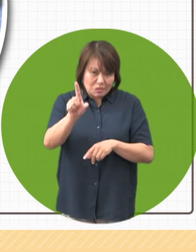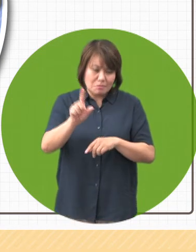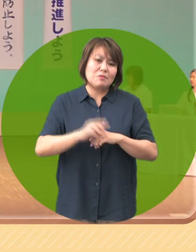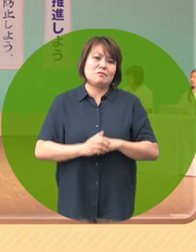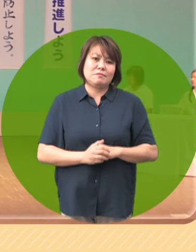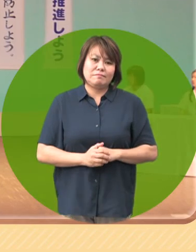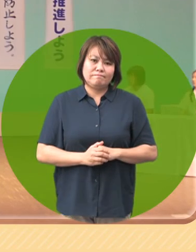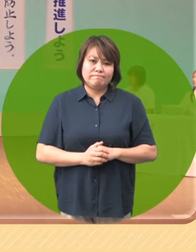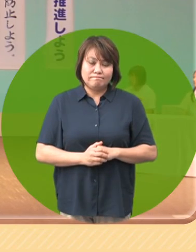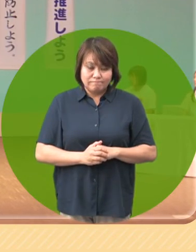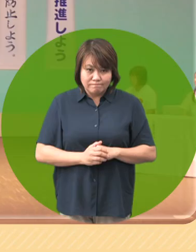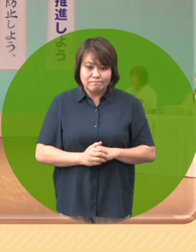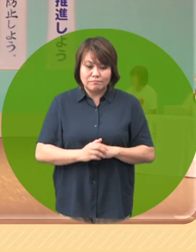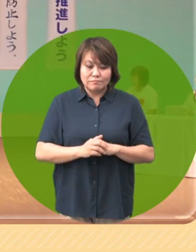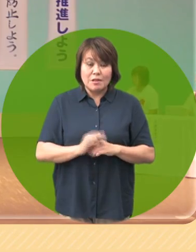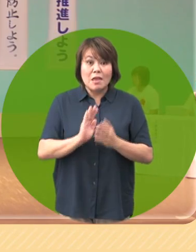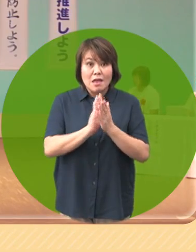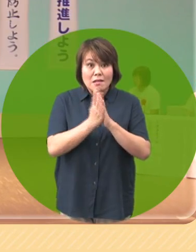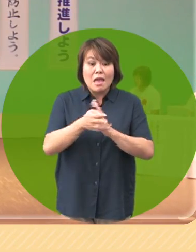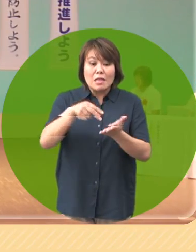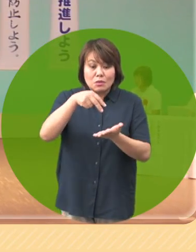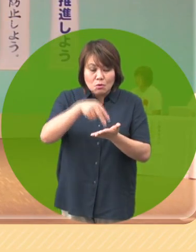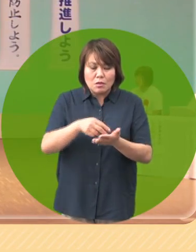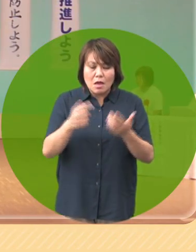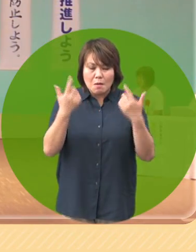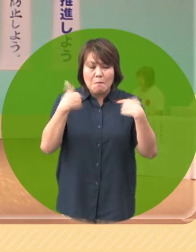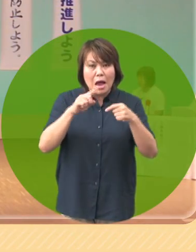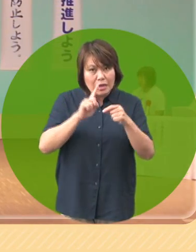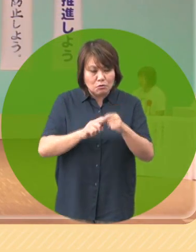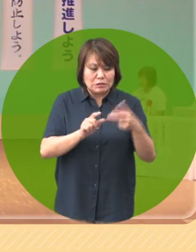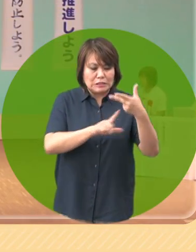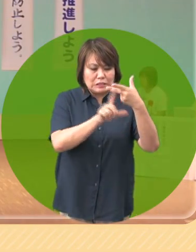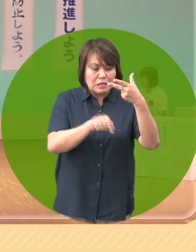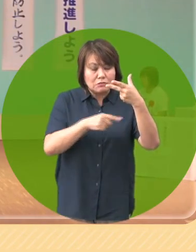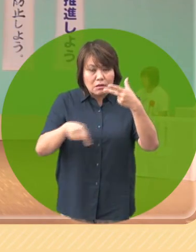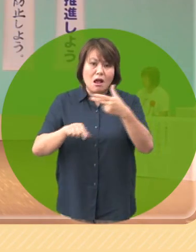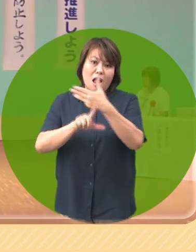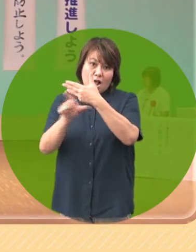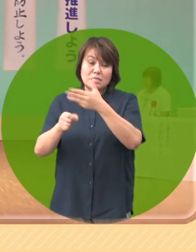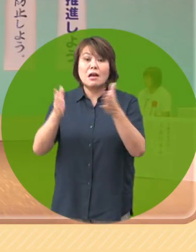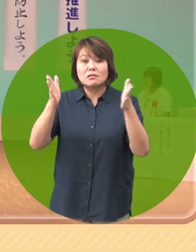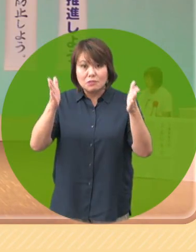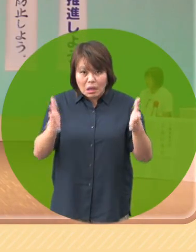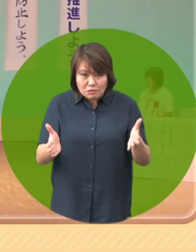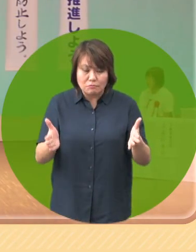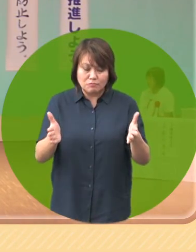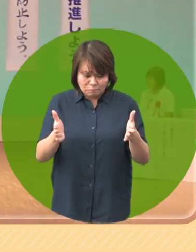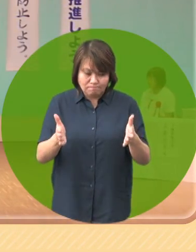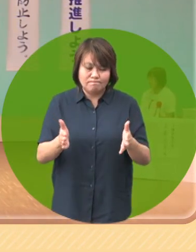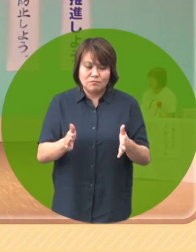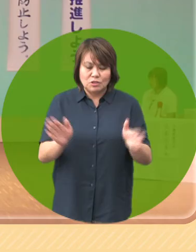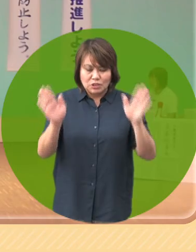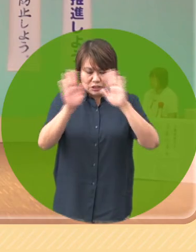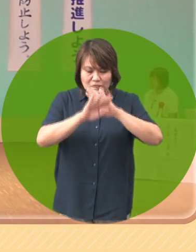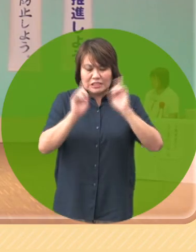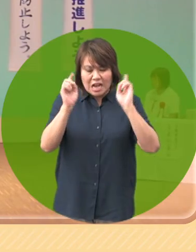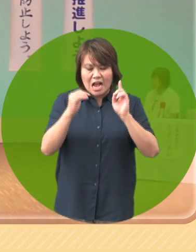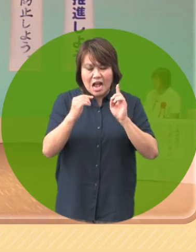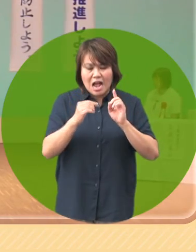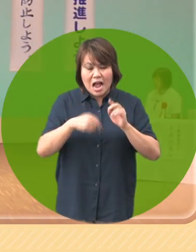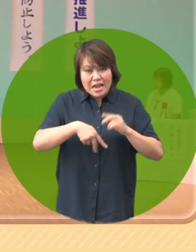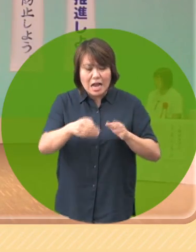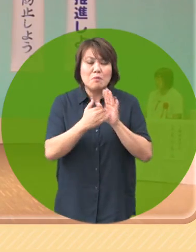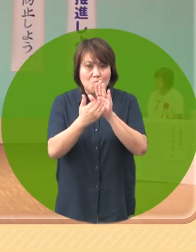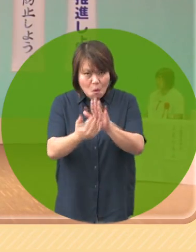ますそこで県では毎年7月から8月にかけて青少年の深夜配下防止未